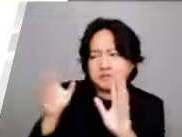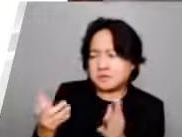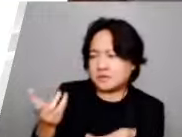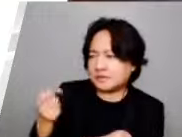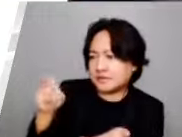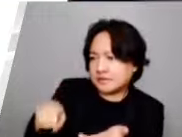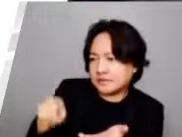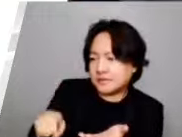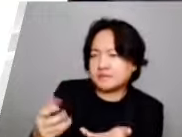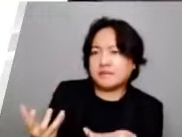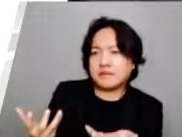presidente, siyempre sasalubungin niya. Si VP Leni naman has been very very clear na anumang healing, anumang